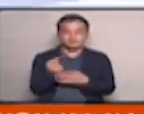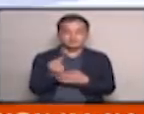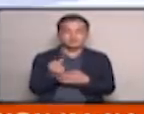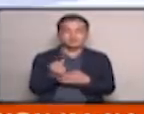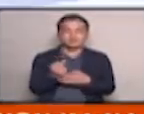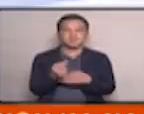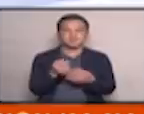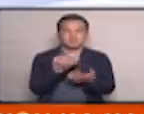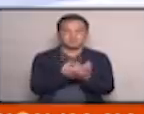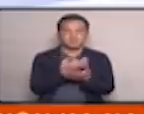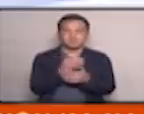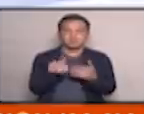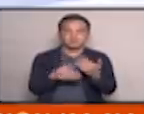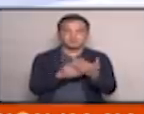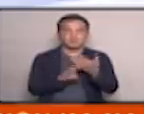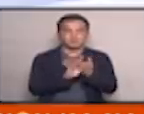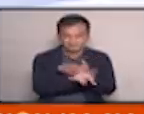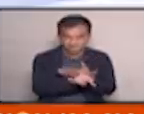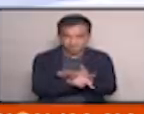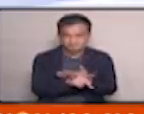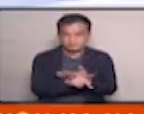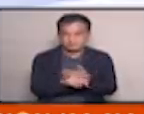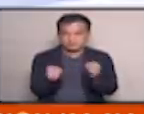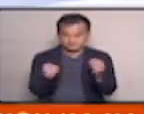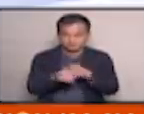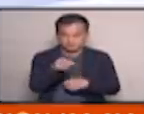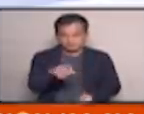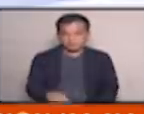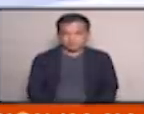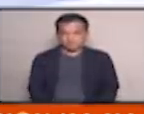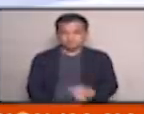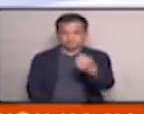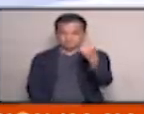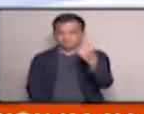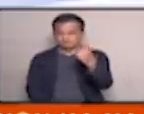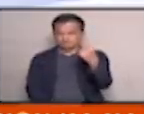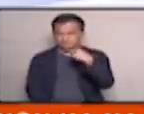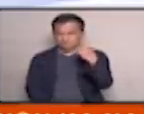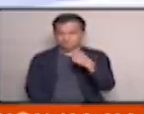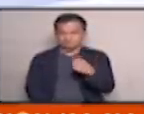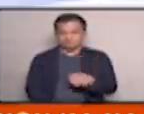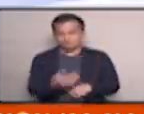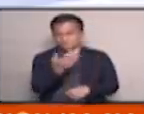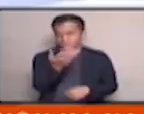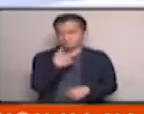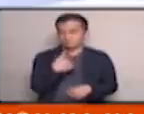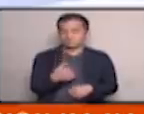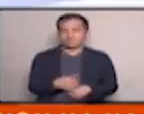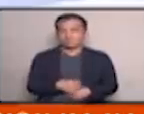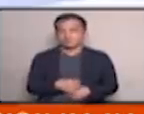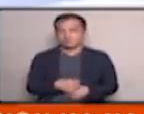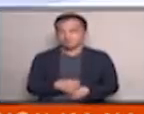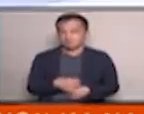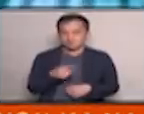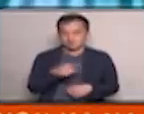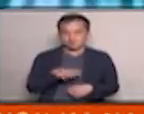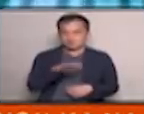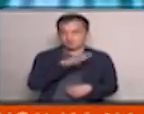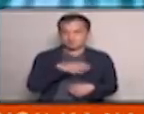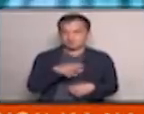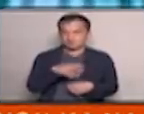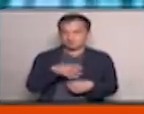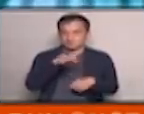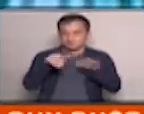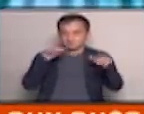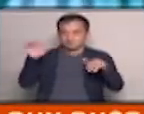mga pera nila po lahat ay maibalik at dyan po sa inyong tanggapan. Mas maganda po, papuntahin sa akin sa opisina po sila para